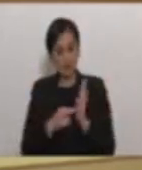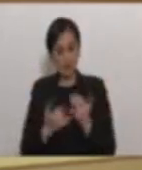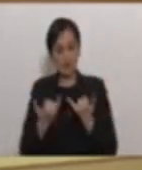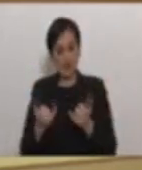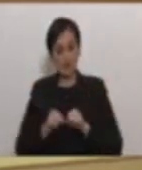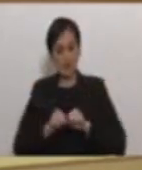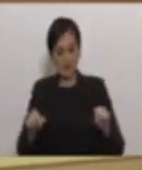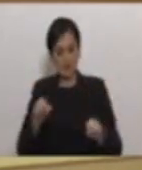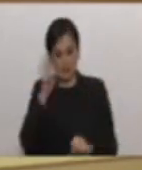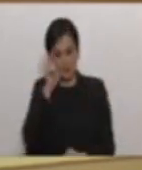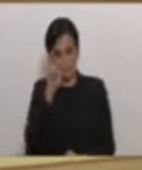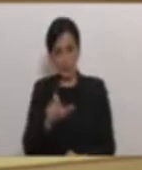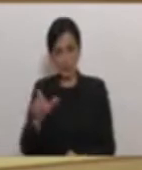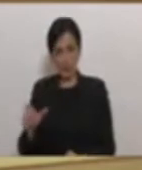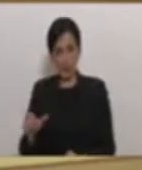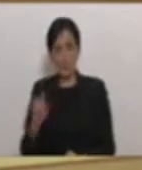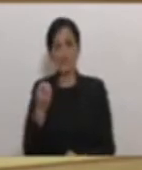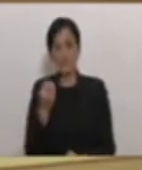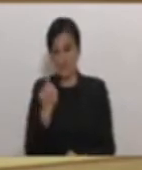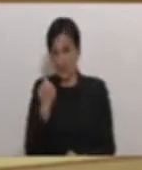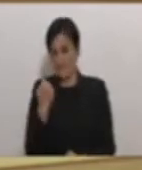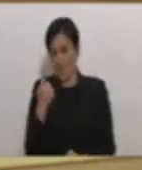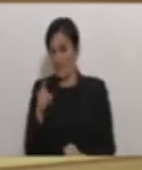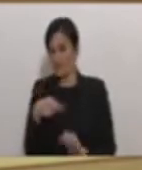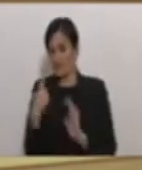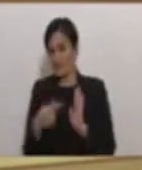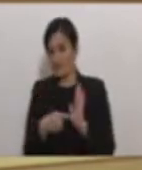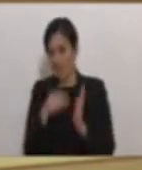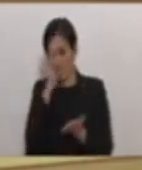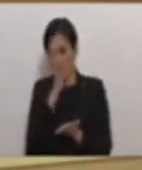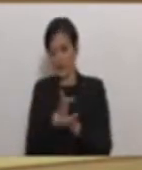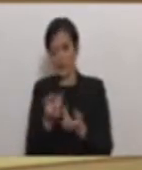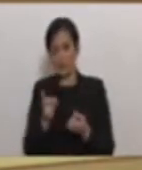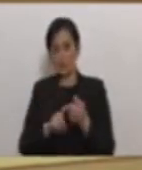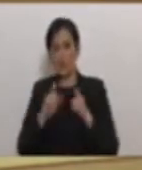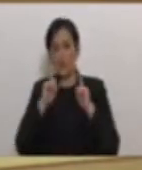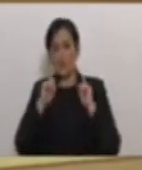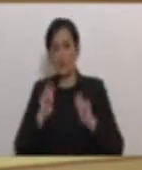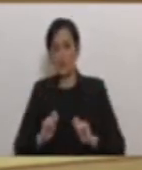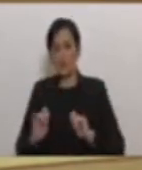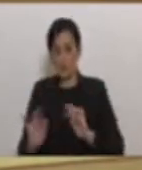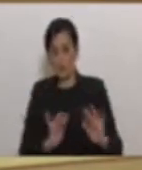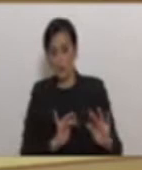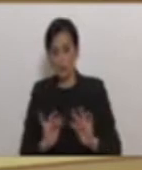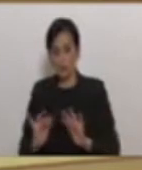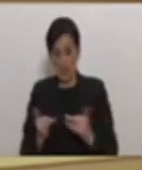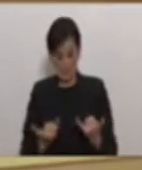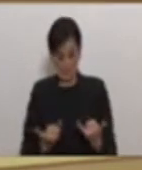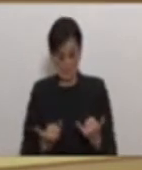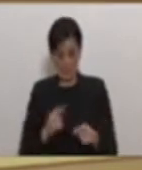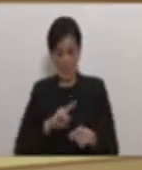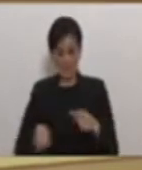ბიჭები. Და კიდევ ერთი საკითხი, რომელიც პირდაპირ უკავშირდება უკრაინაში მიმდინარე პროცესებს. Დღეს რომ